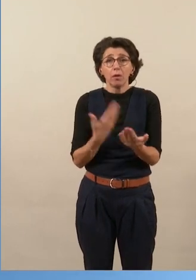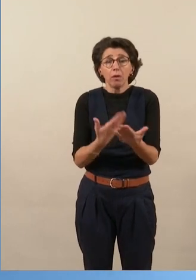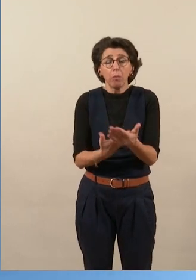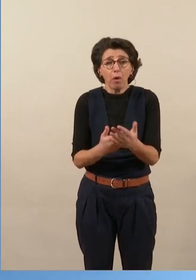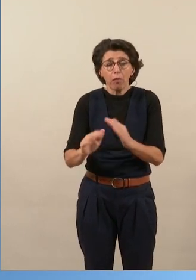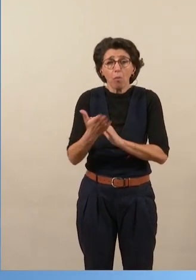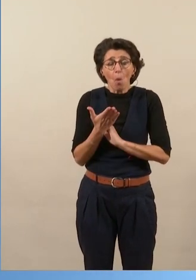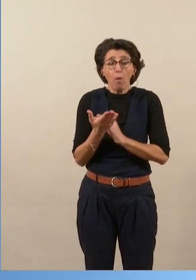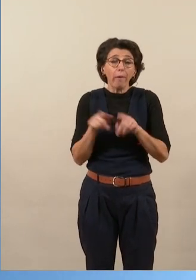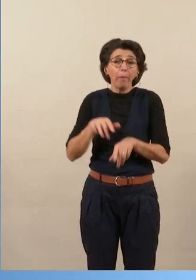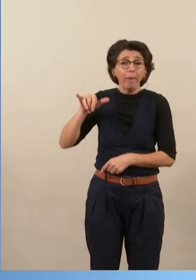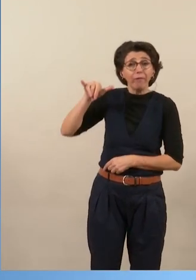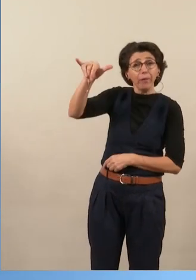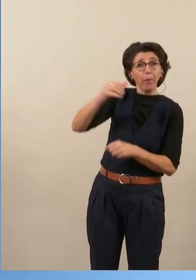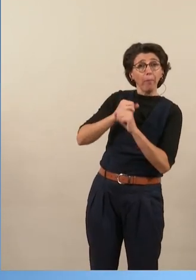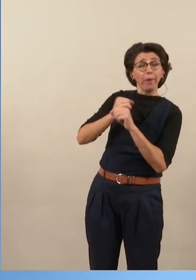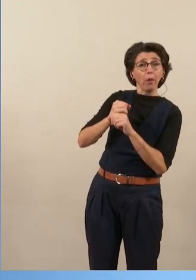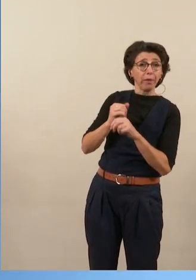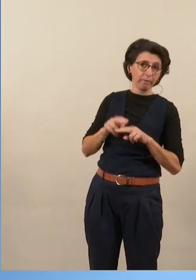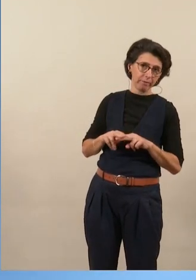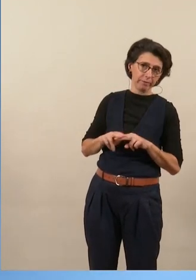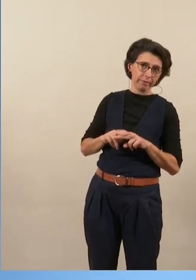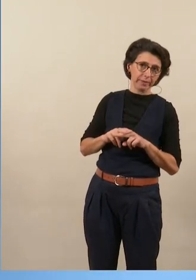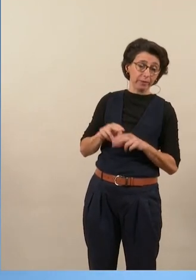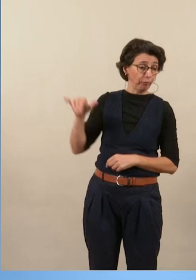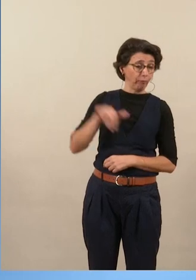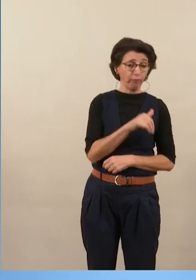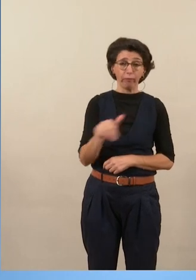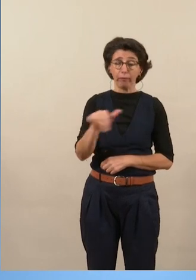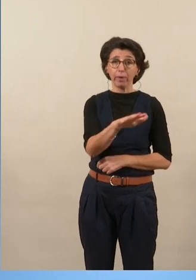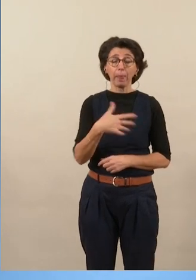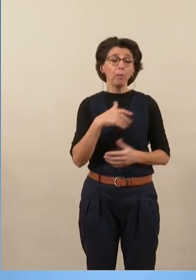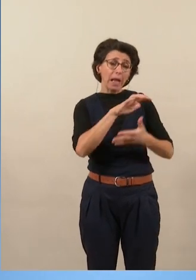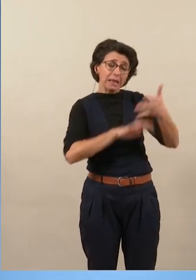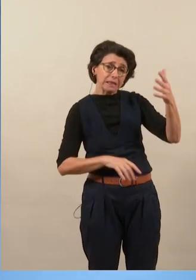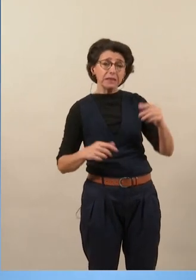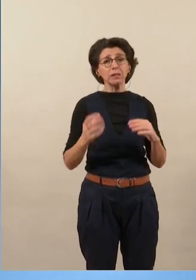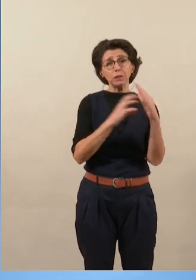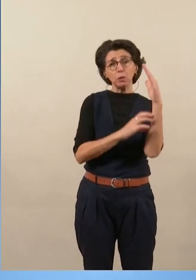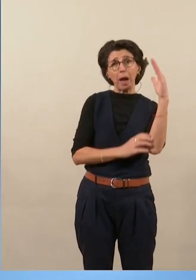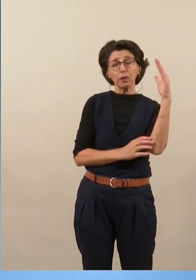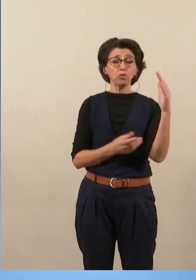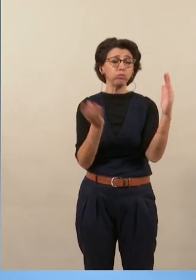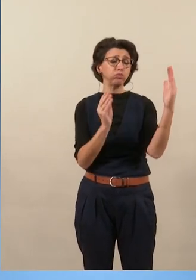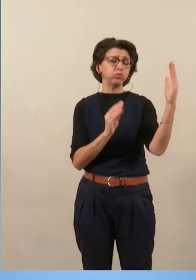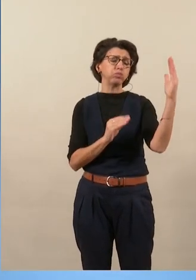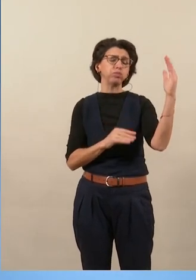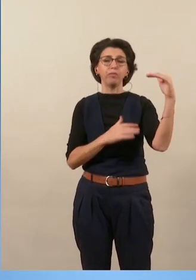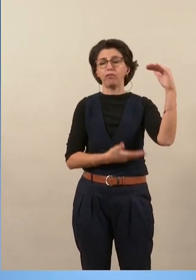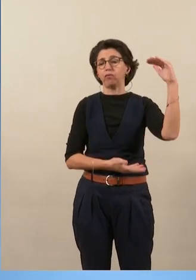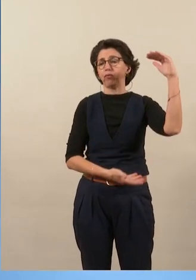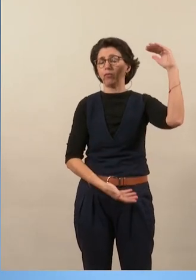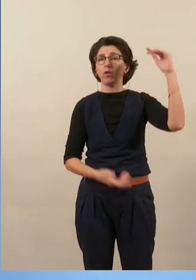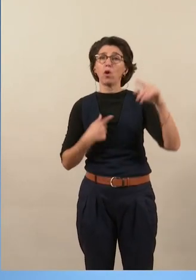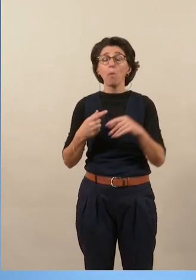de pilote dans l'avion municipal vous aviez fait mettre une liste de délibération qui concernit des avenants pour meubler le bouclier